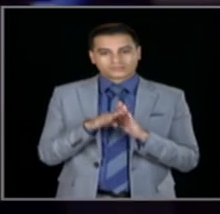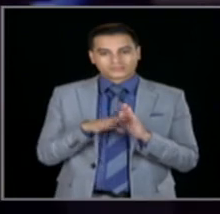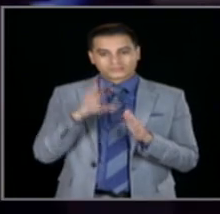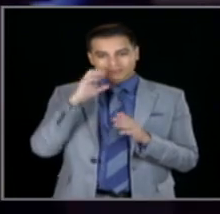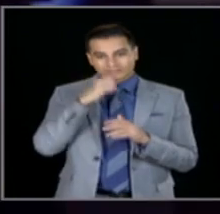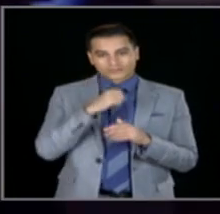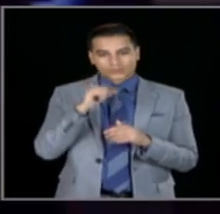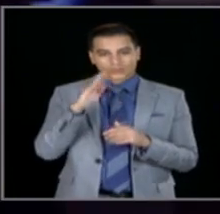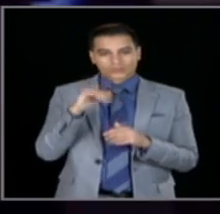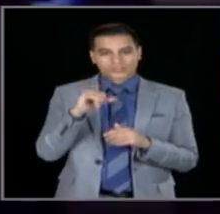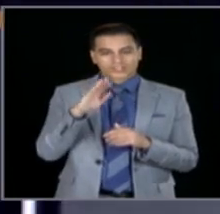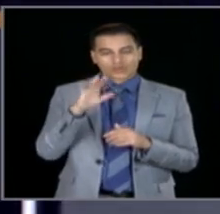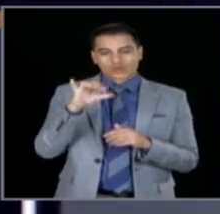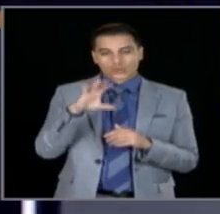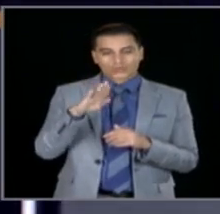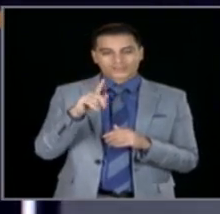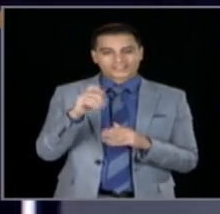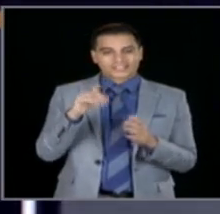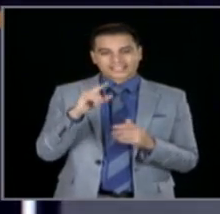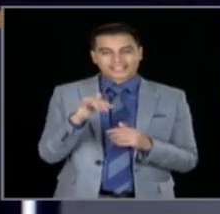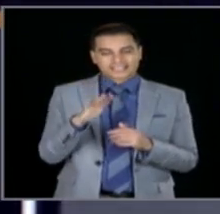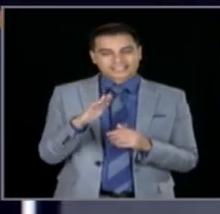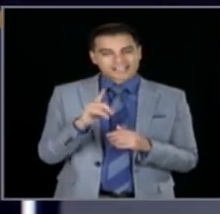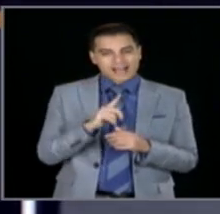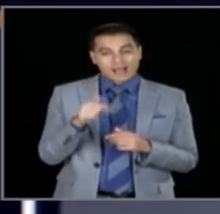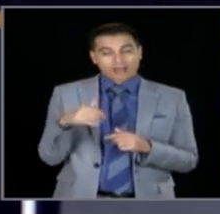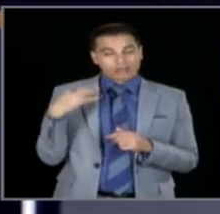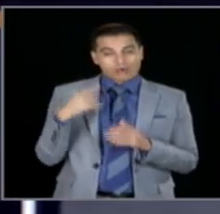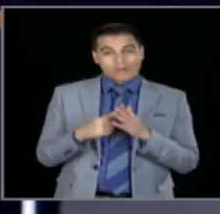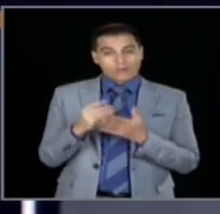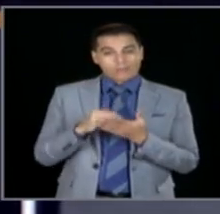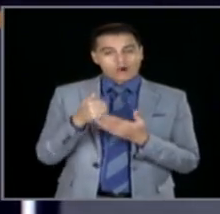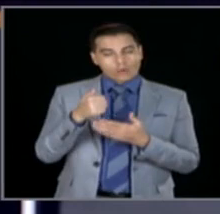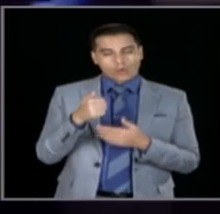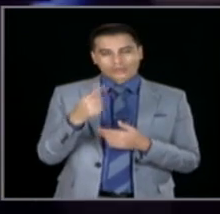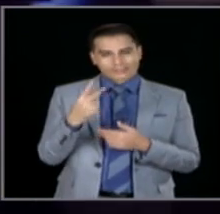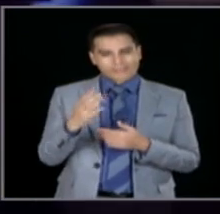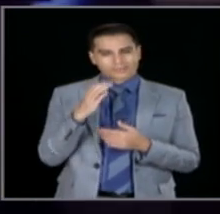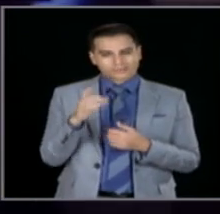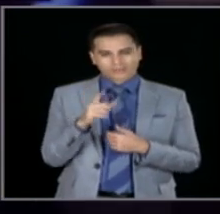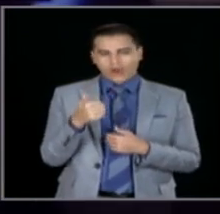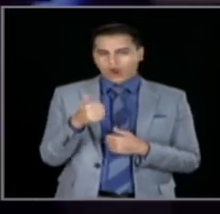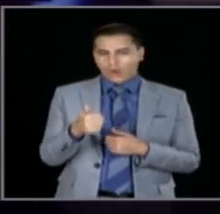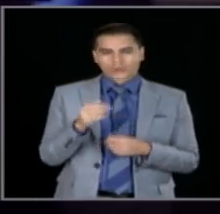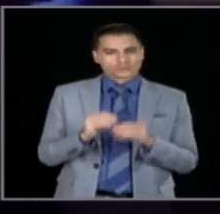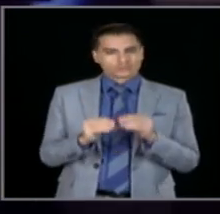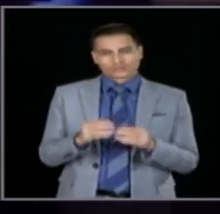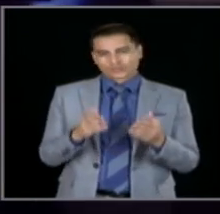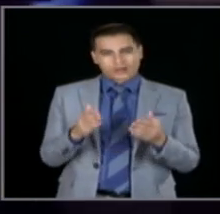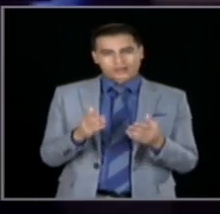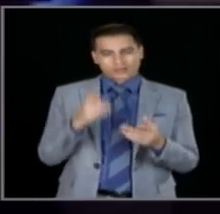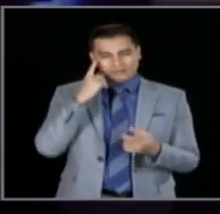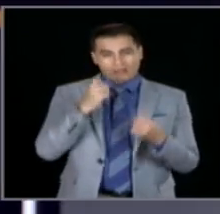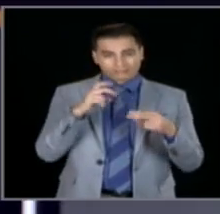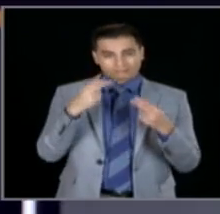السري كويس يا نانسي مش وحش كتجربه اولى اجابتين صح مش مشكله لان